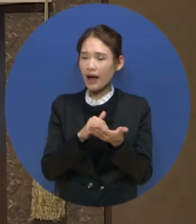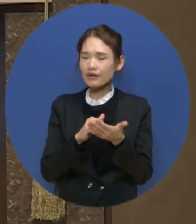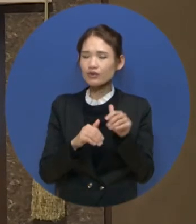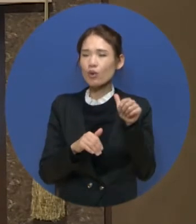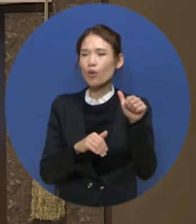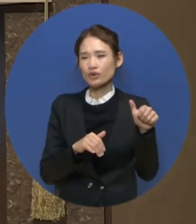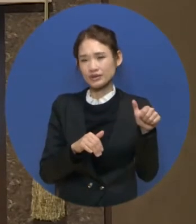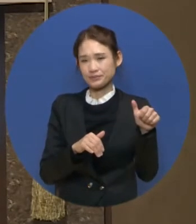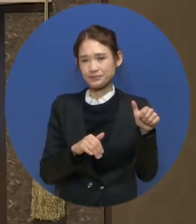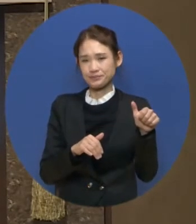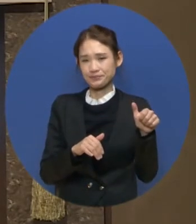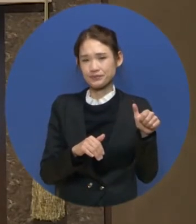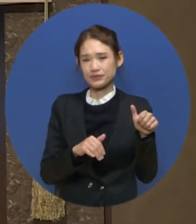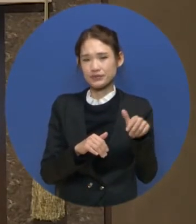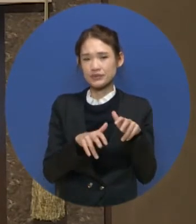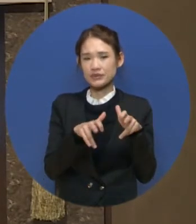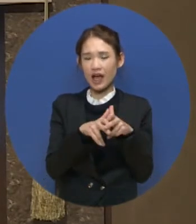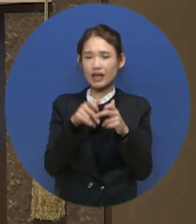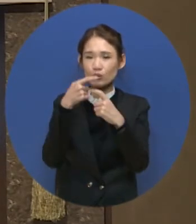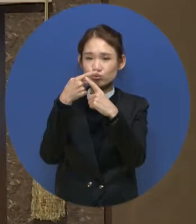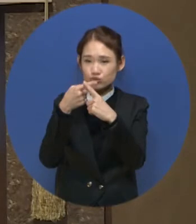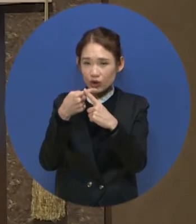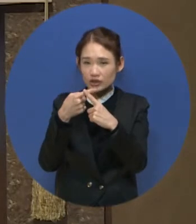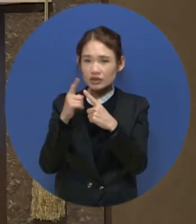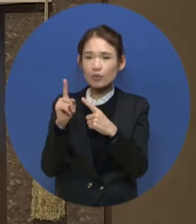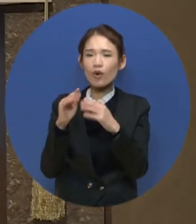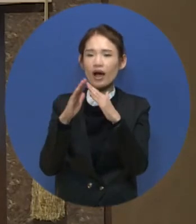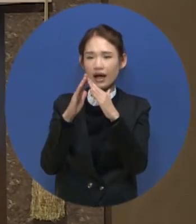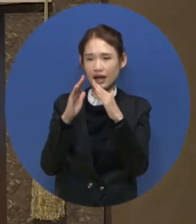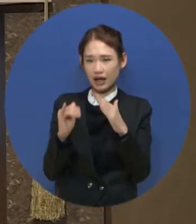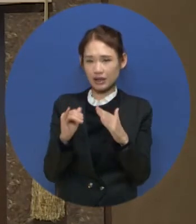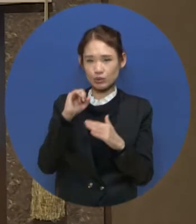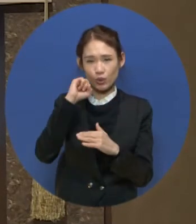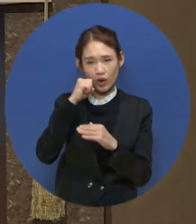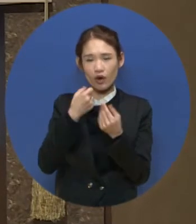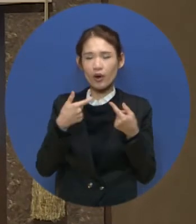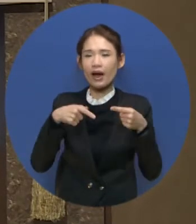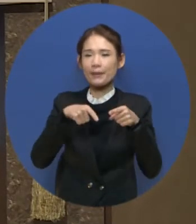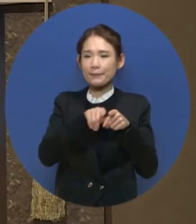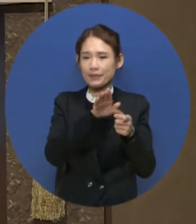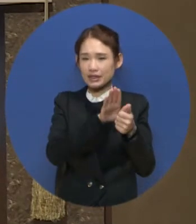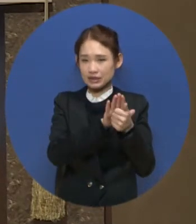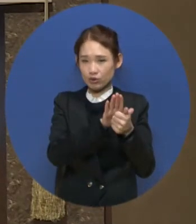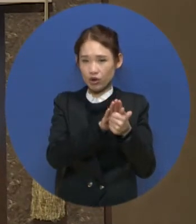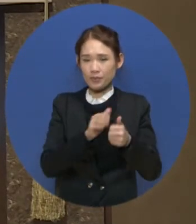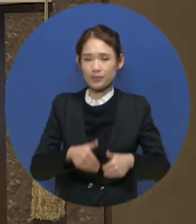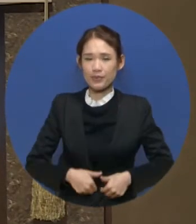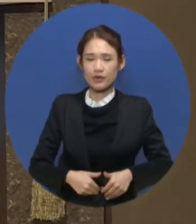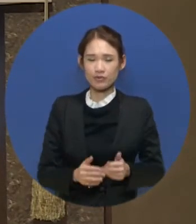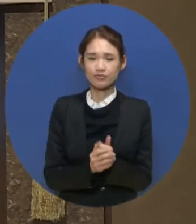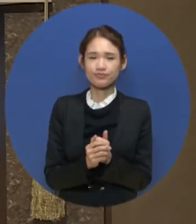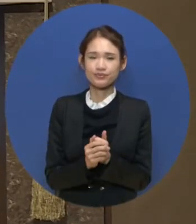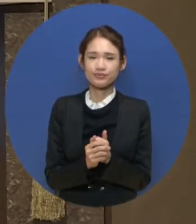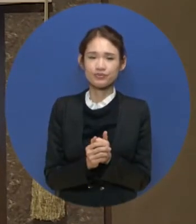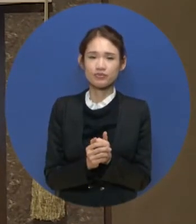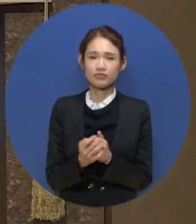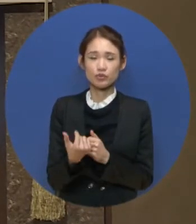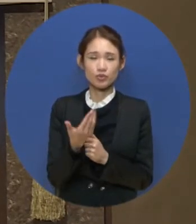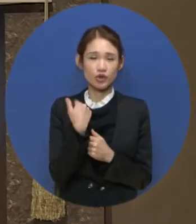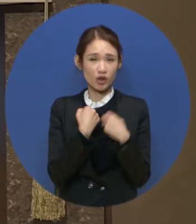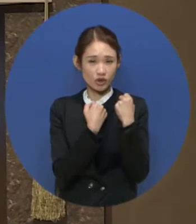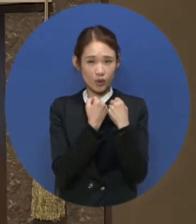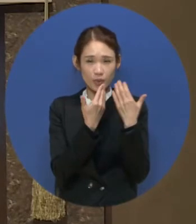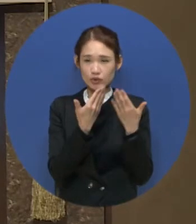거예요. 장애인 플러스 그 가족의 어려움을 함께 이렇게 지원을 해줘야 되는데, 이제, 아까